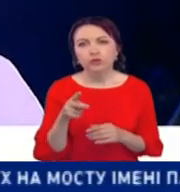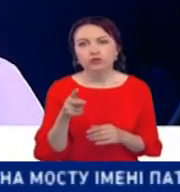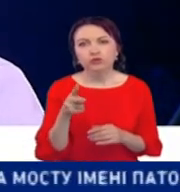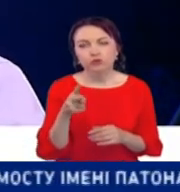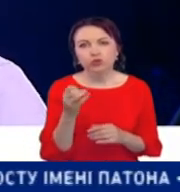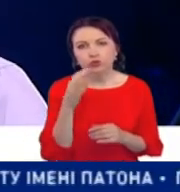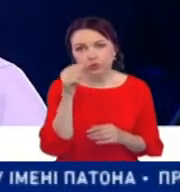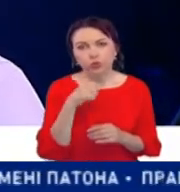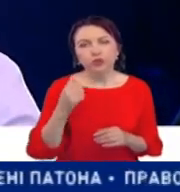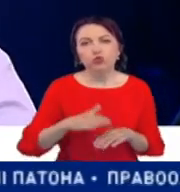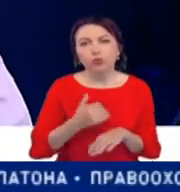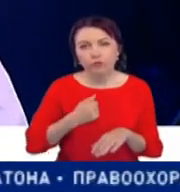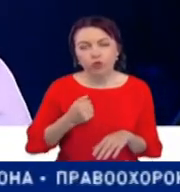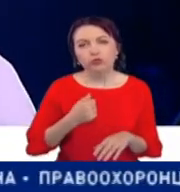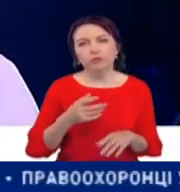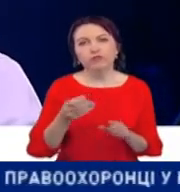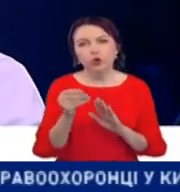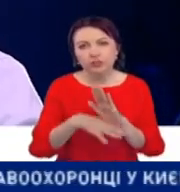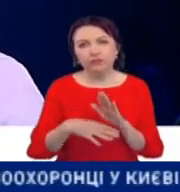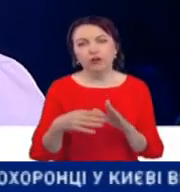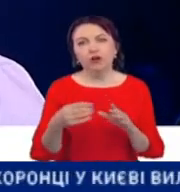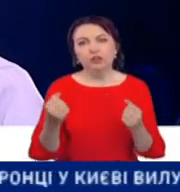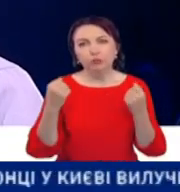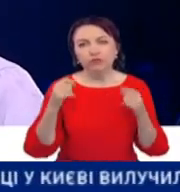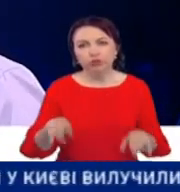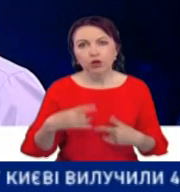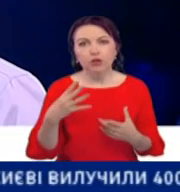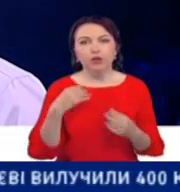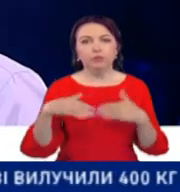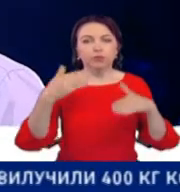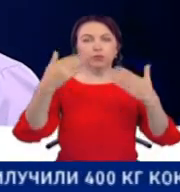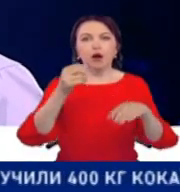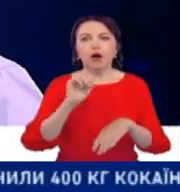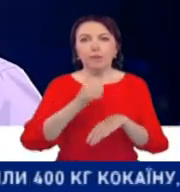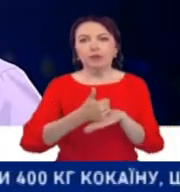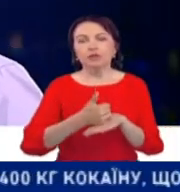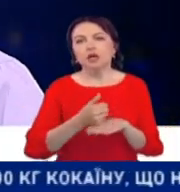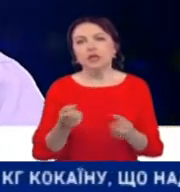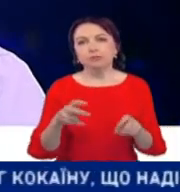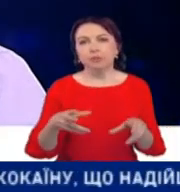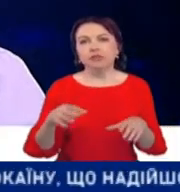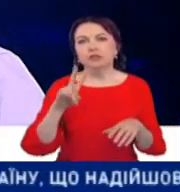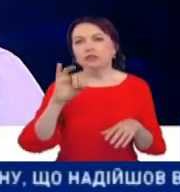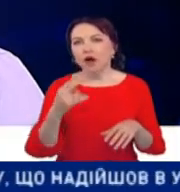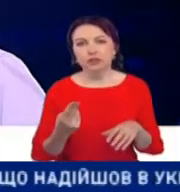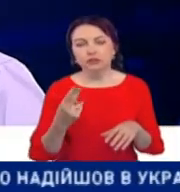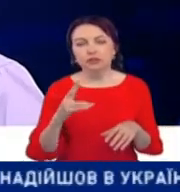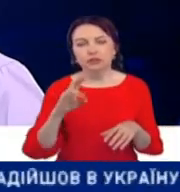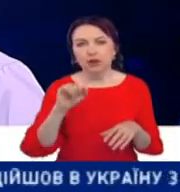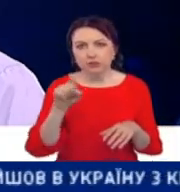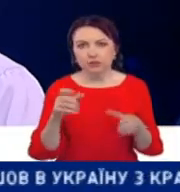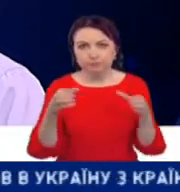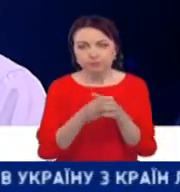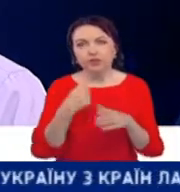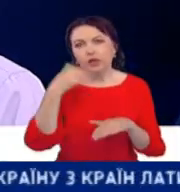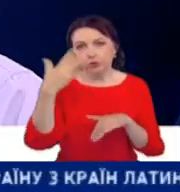спортивних штанях добровольцем та будучи вже командиром там, поліцейського спецназу, великого підрозділу, я зрозумів одну просту річ, що